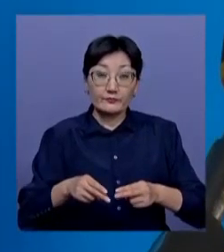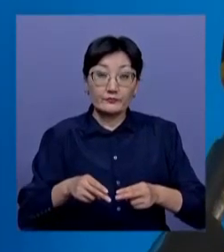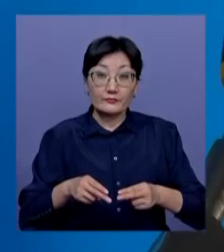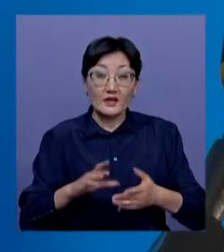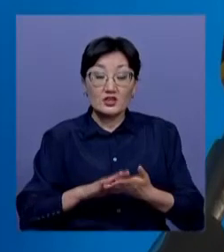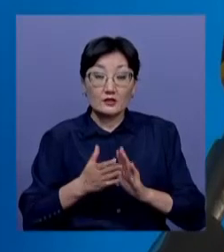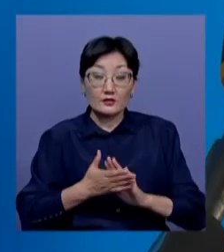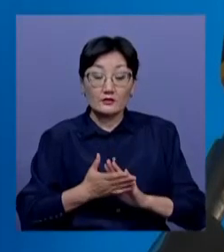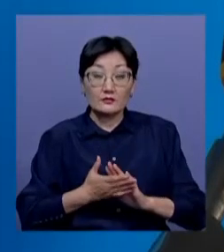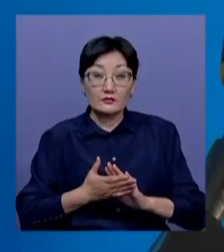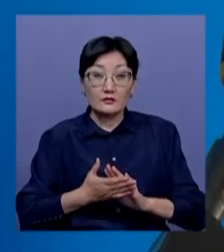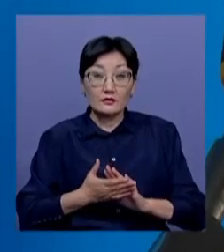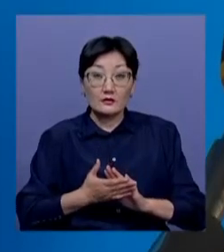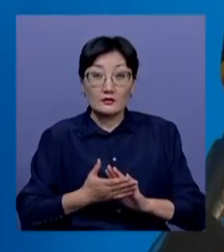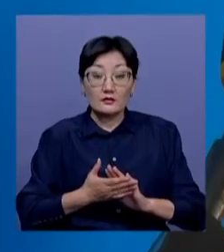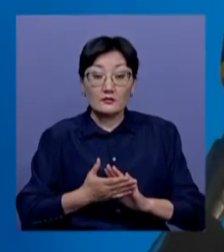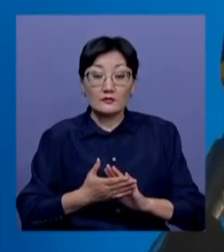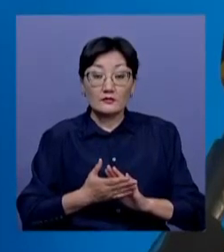сырттан әкелінген жағдайлар.